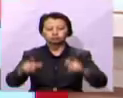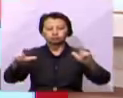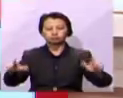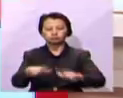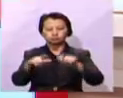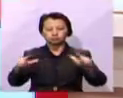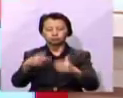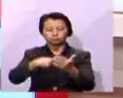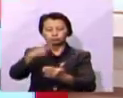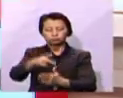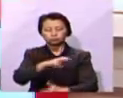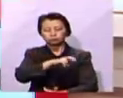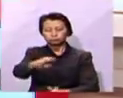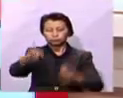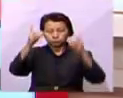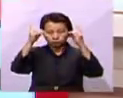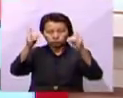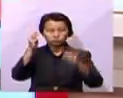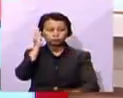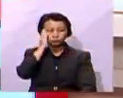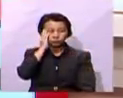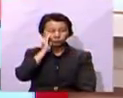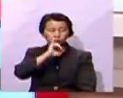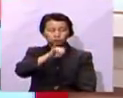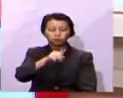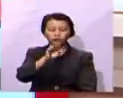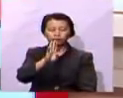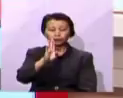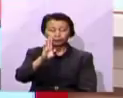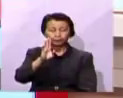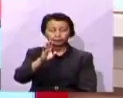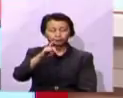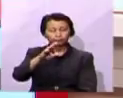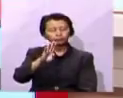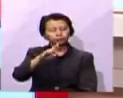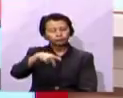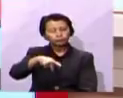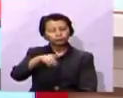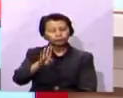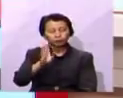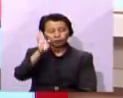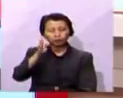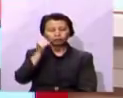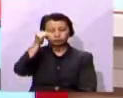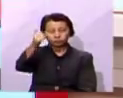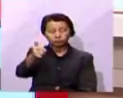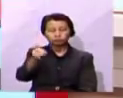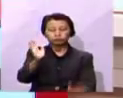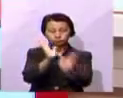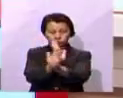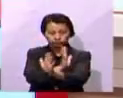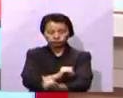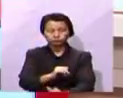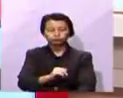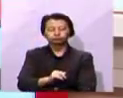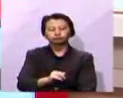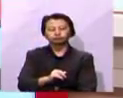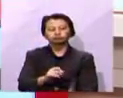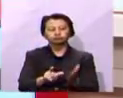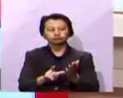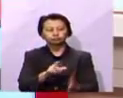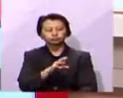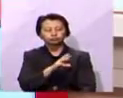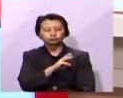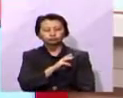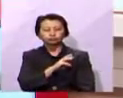Pelaksanaan program Jelajah Pendidikan Bumiputera JPB tahun ini akan diperluas ke Sarawak. Menyatakannya, Timbalan Perdana Menteri Datuk Seri